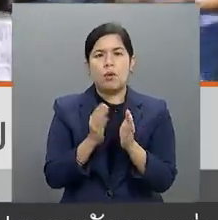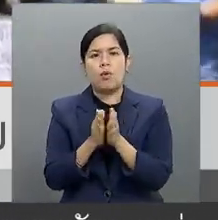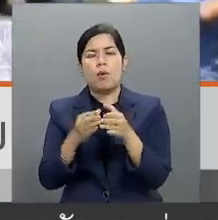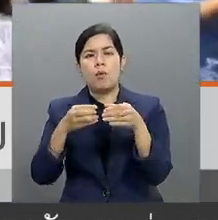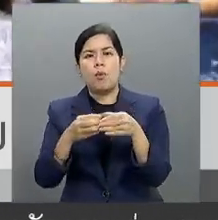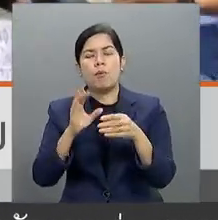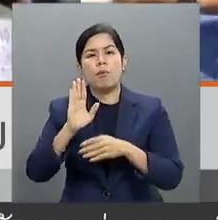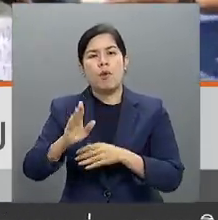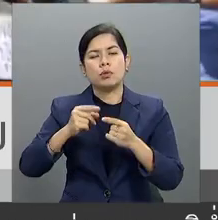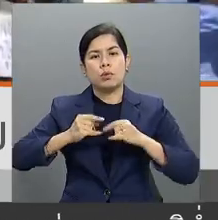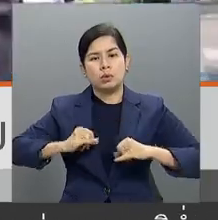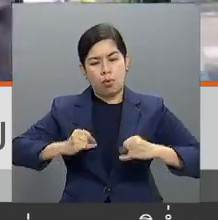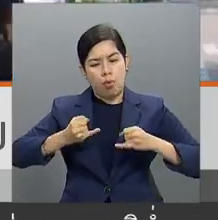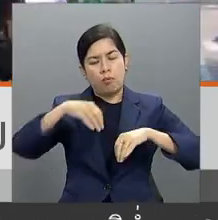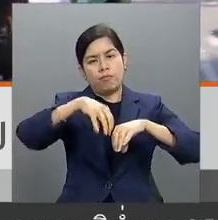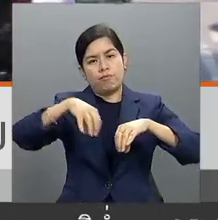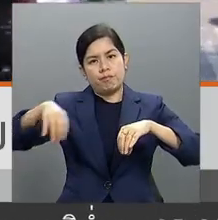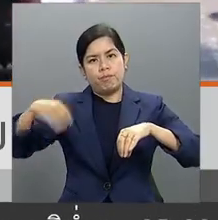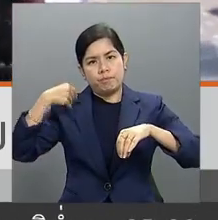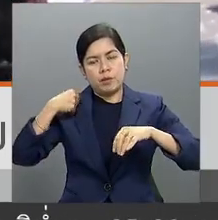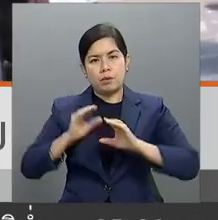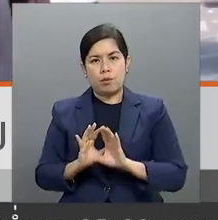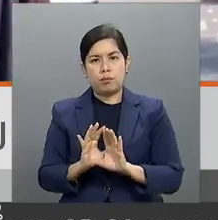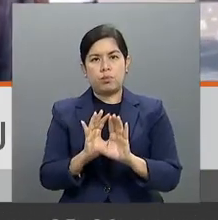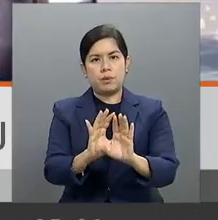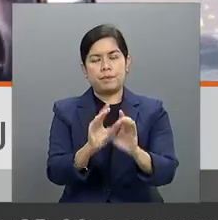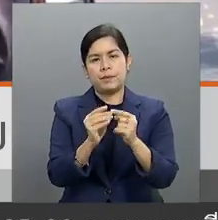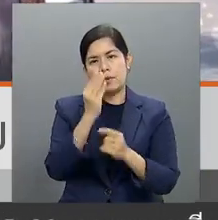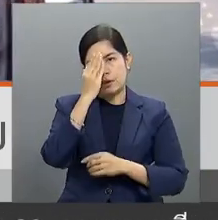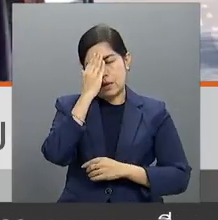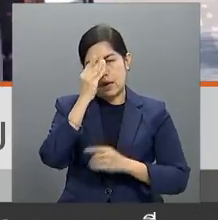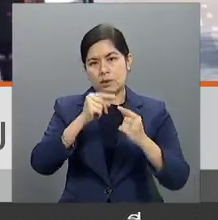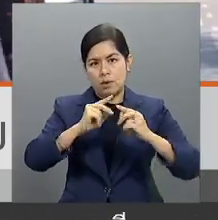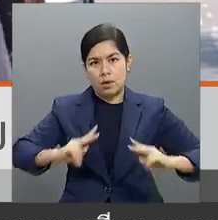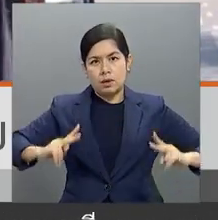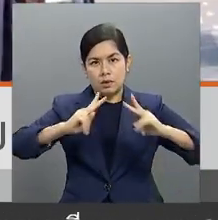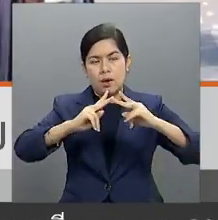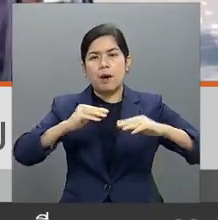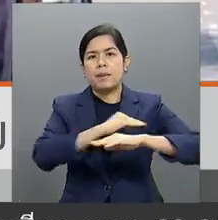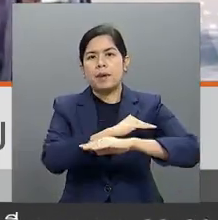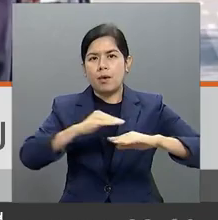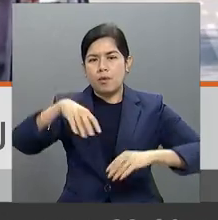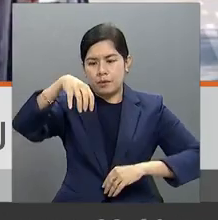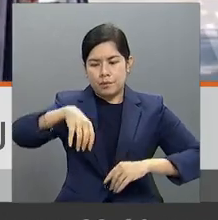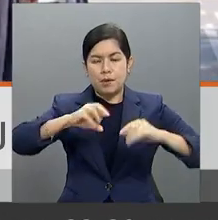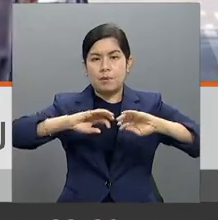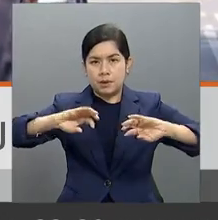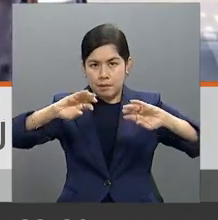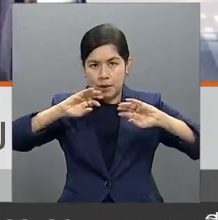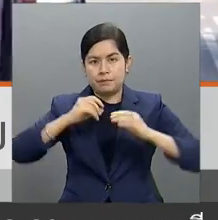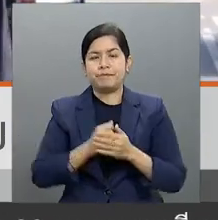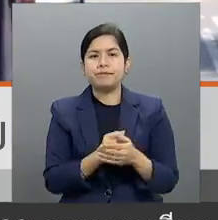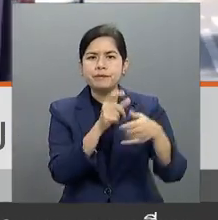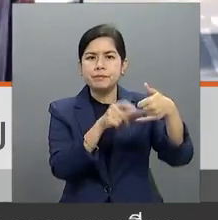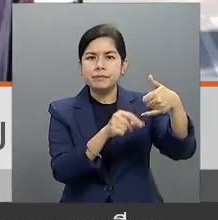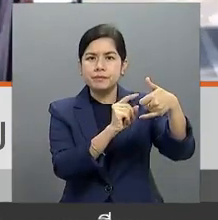แท็กซี่ได้มารวมตัวกันที่ระเวนหน้ากระทรวงคมนาคมและทำเนียบรัฐบาลนำโดยนายวรพลแกมขุน